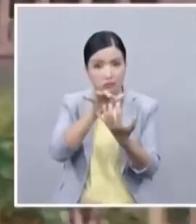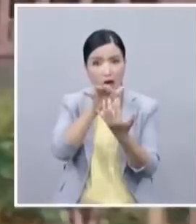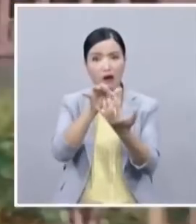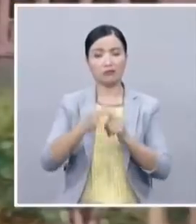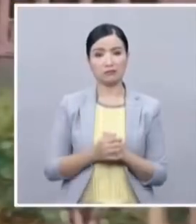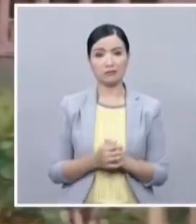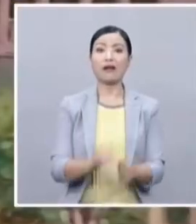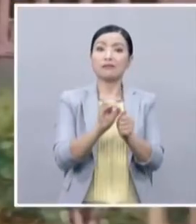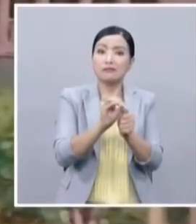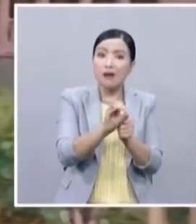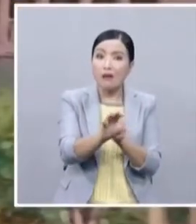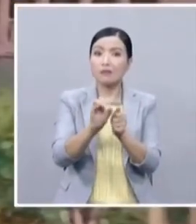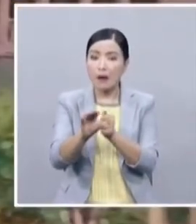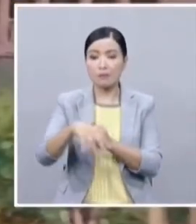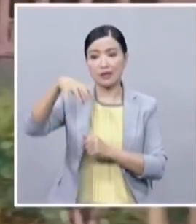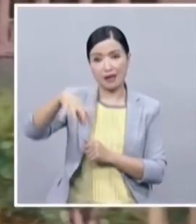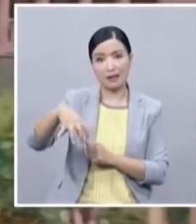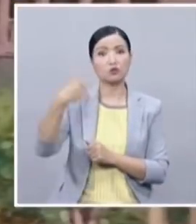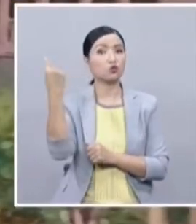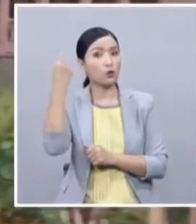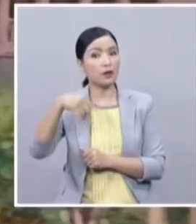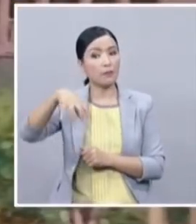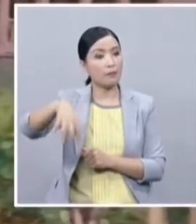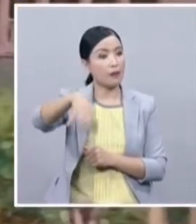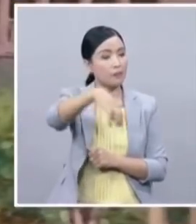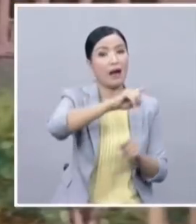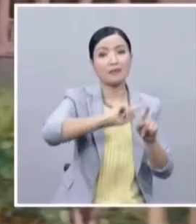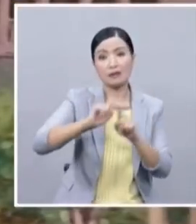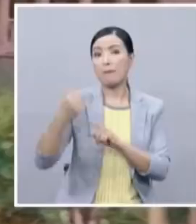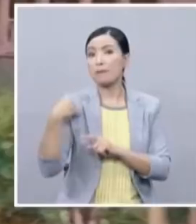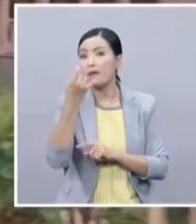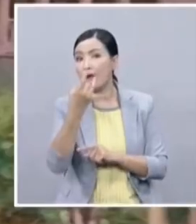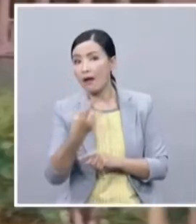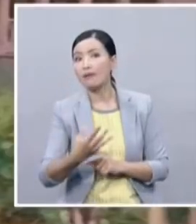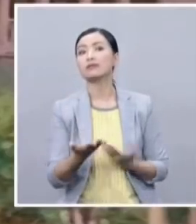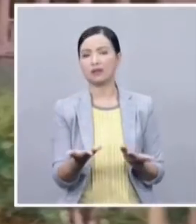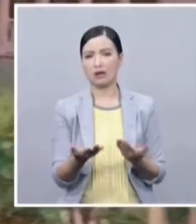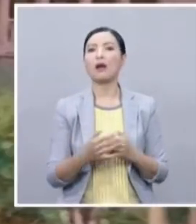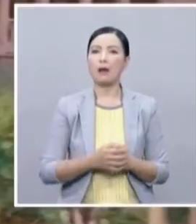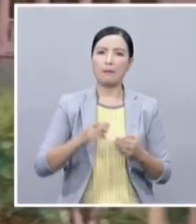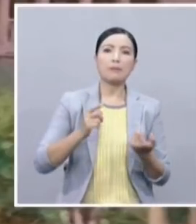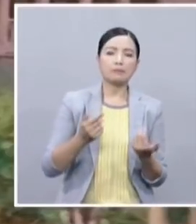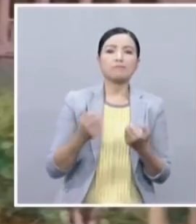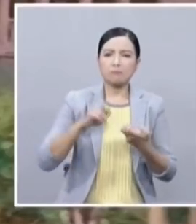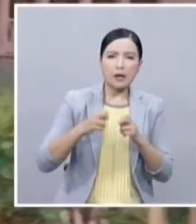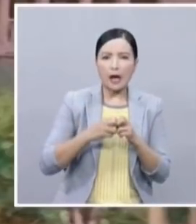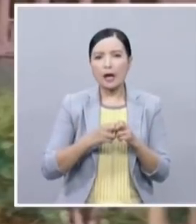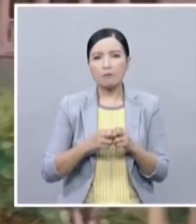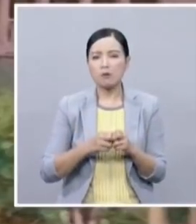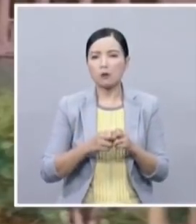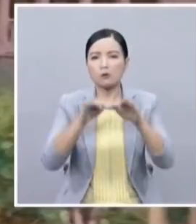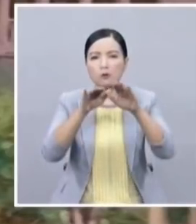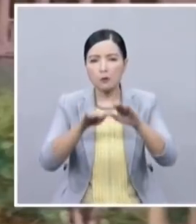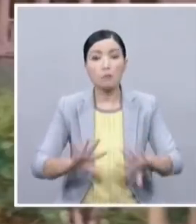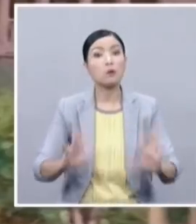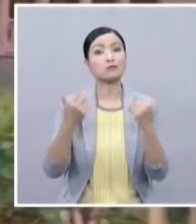การแนะนำสถานที่ท่องเที่ยวต่างๆที่มีอะไรอยู่บ้างนะครับแล้วก็ลดให้มันน้อยที่สุดหรือไม่มีเลยนั่นแต่ละหน่ว